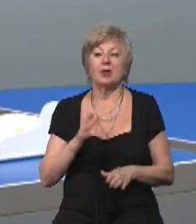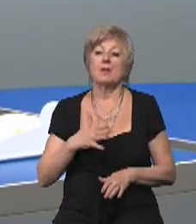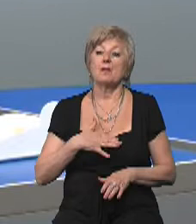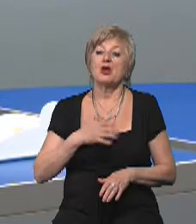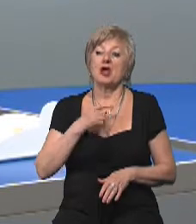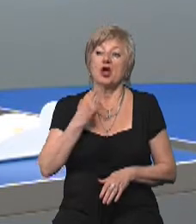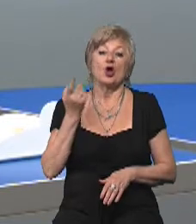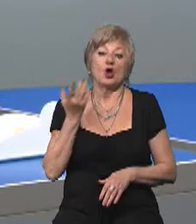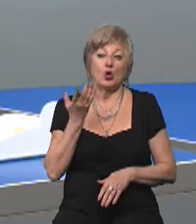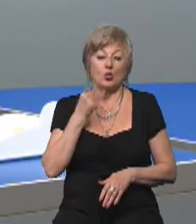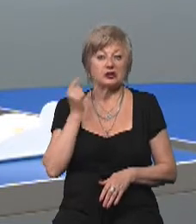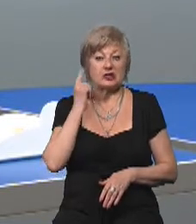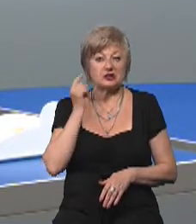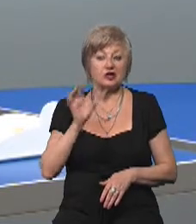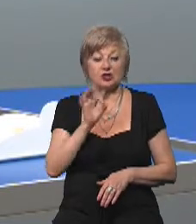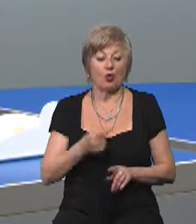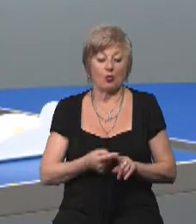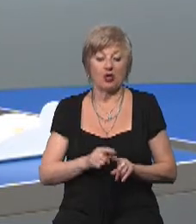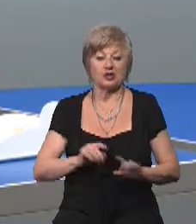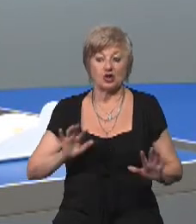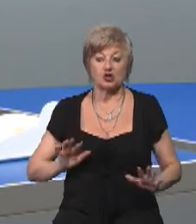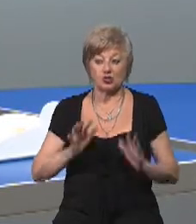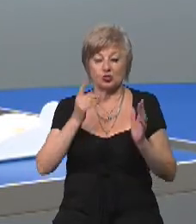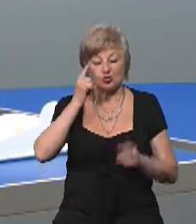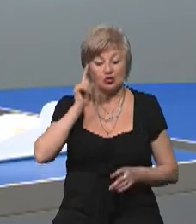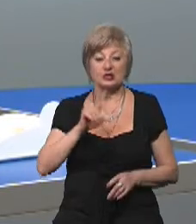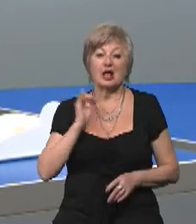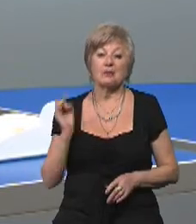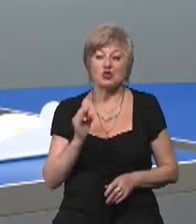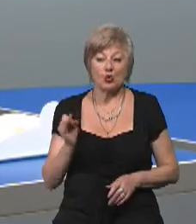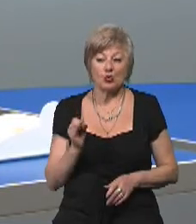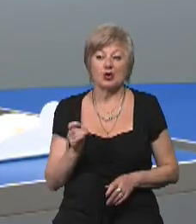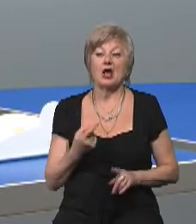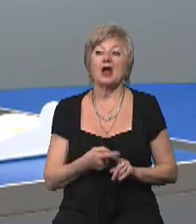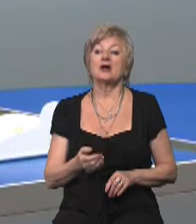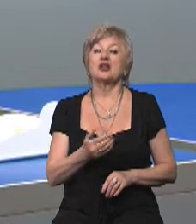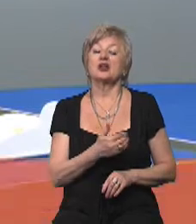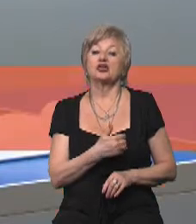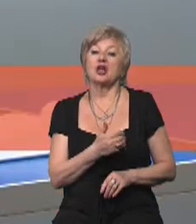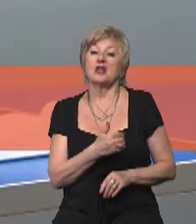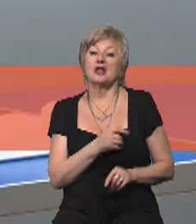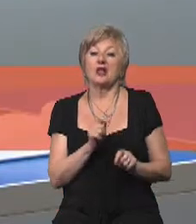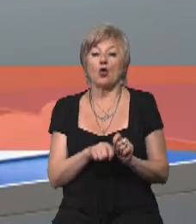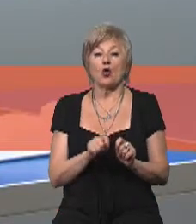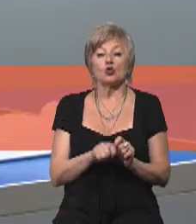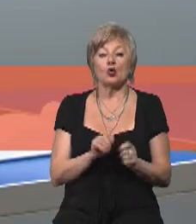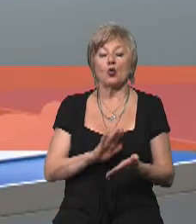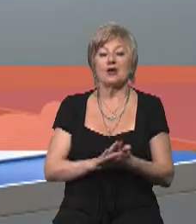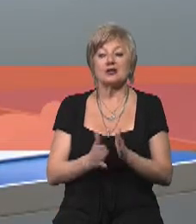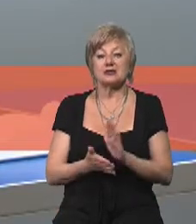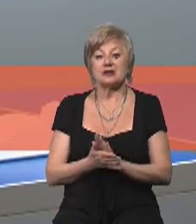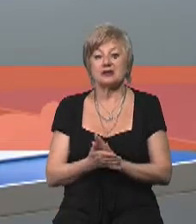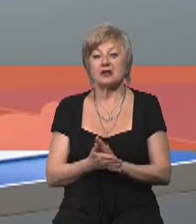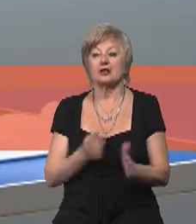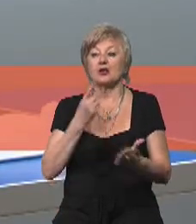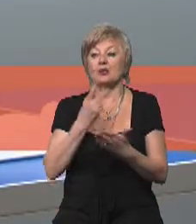і ми коли чули про ці випадки і знаємо історії, то це бажання контролювати ситуацію і